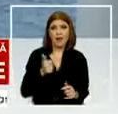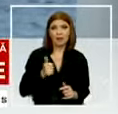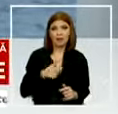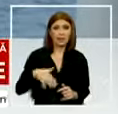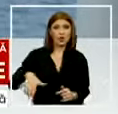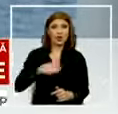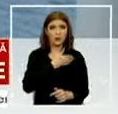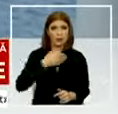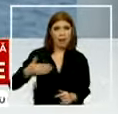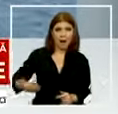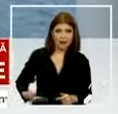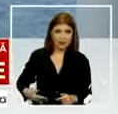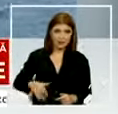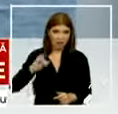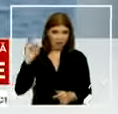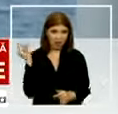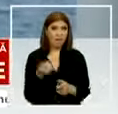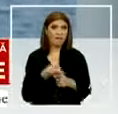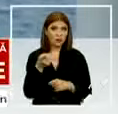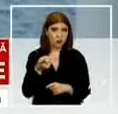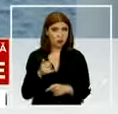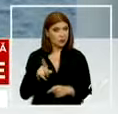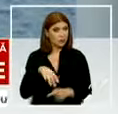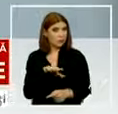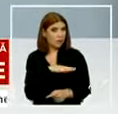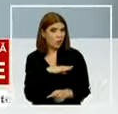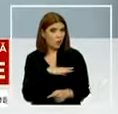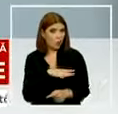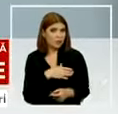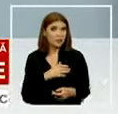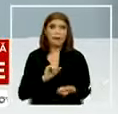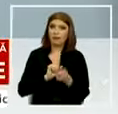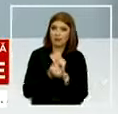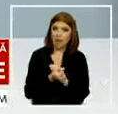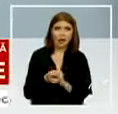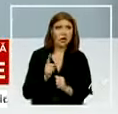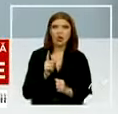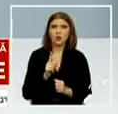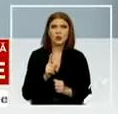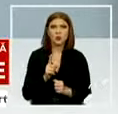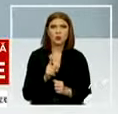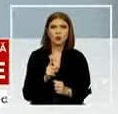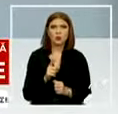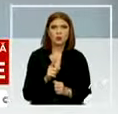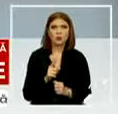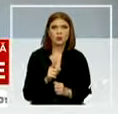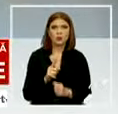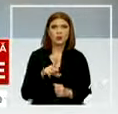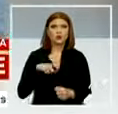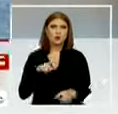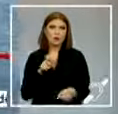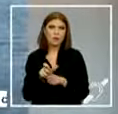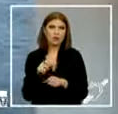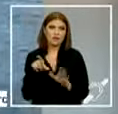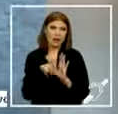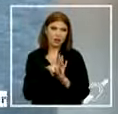gălățeni. Aventurile de acest gen sunt cât se poate de periculoase, totuși nu contravin legii, susține poliția.